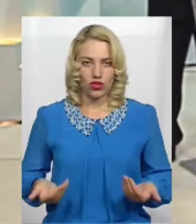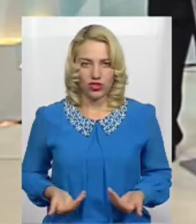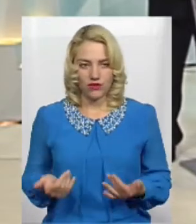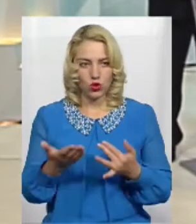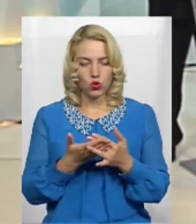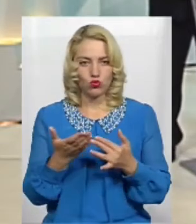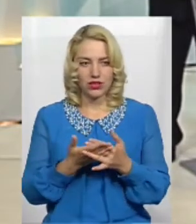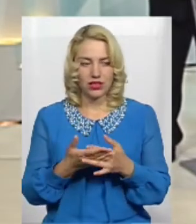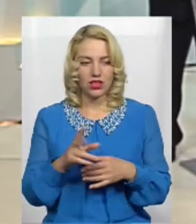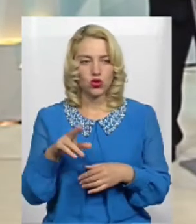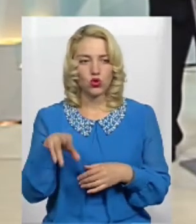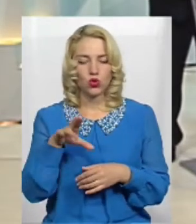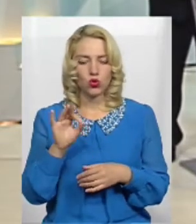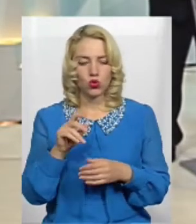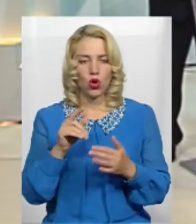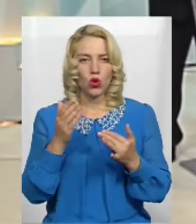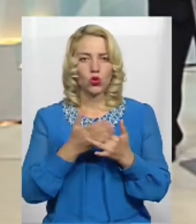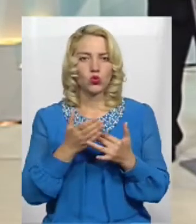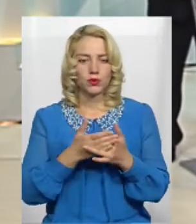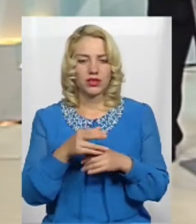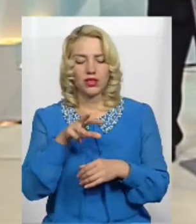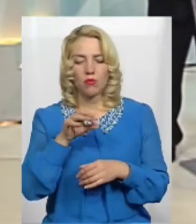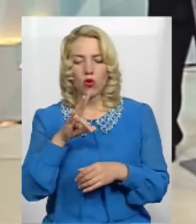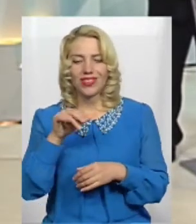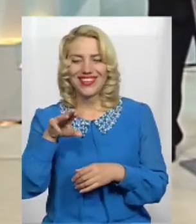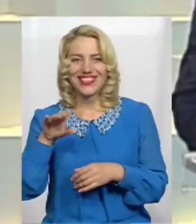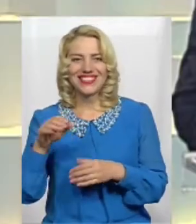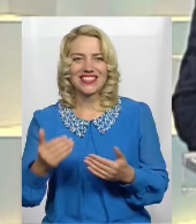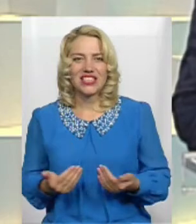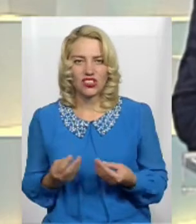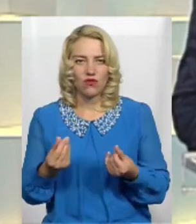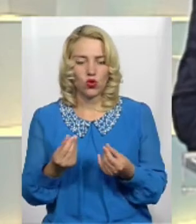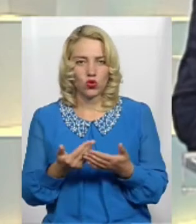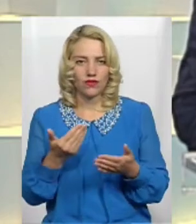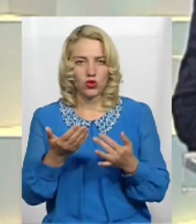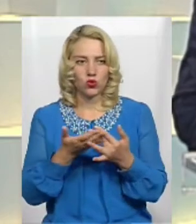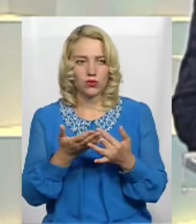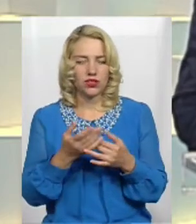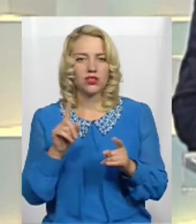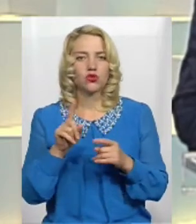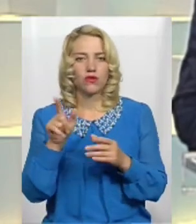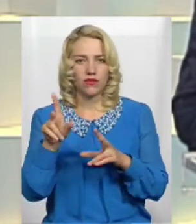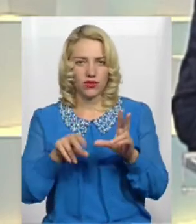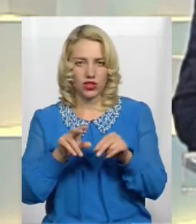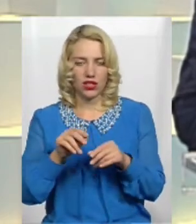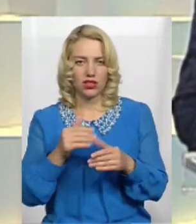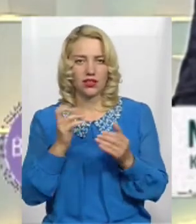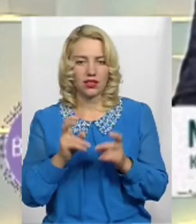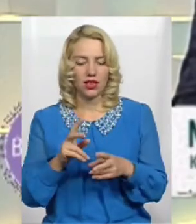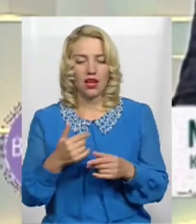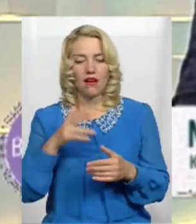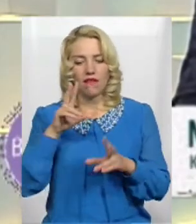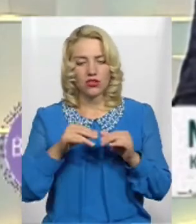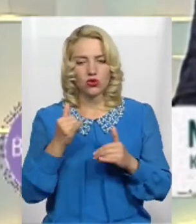Щодо субсидій і монетизації субсидій, як ви до цього ставитеся? Вважаю, маю чітку позицію відносно того, що сьогоднішня